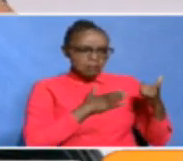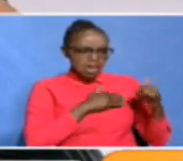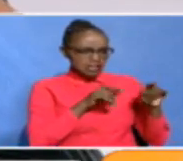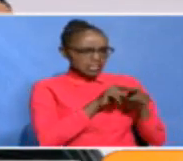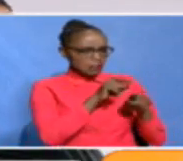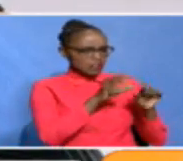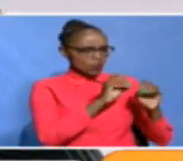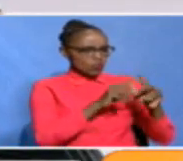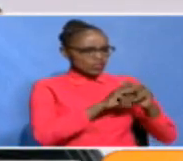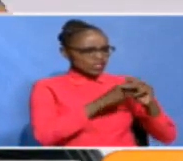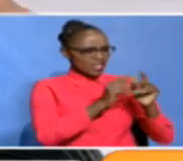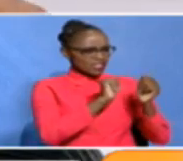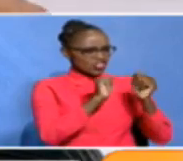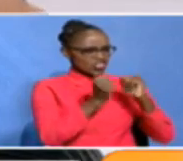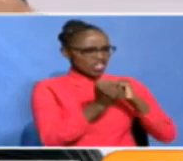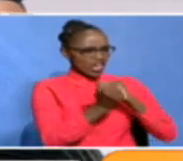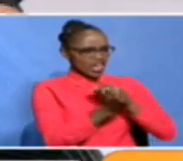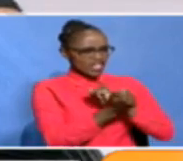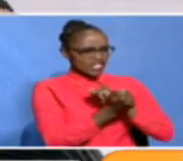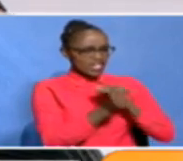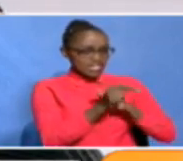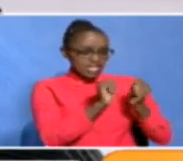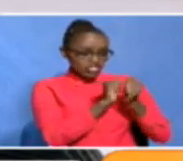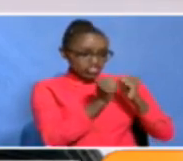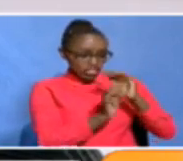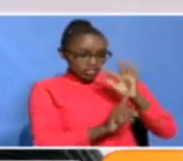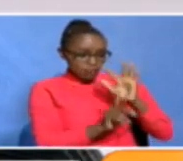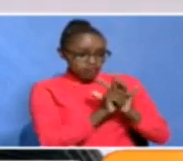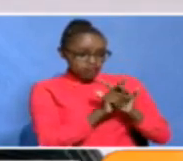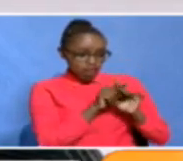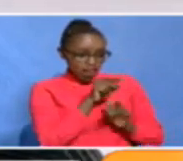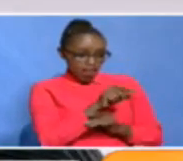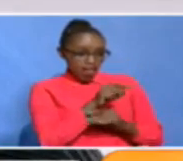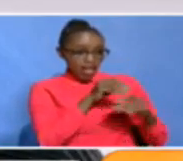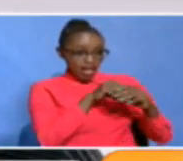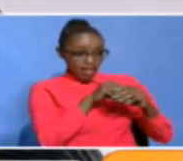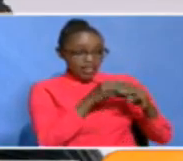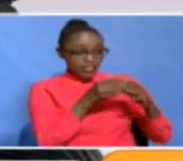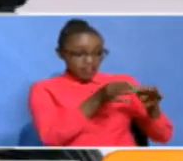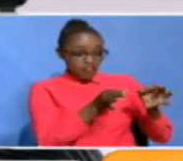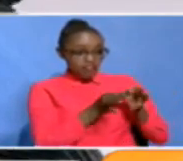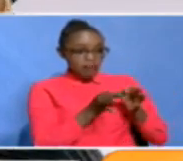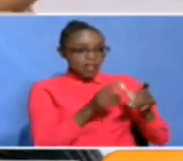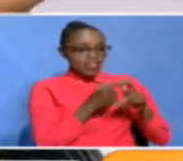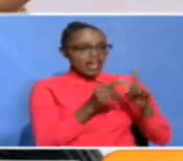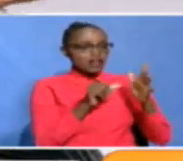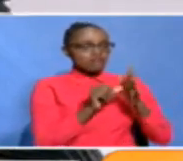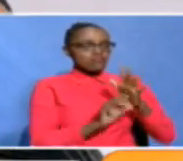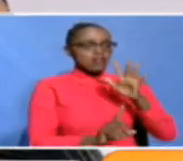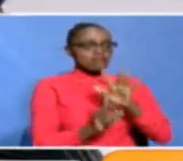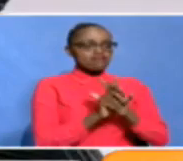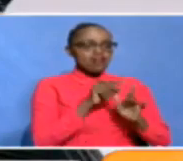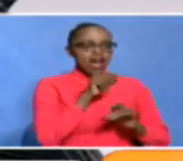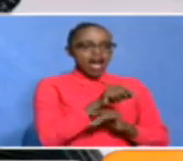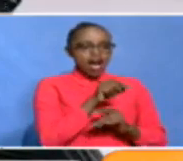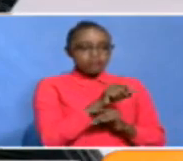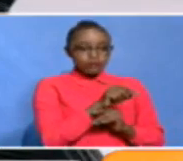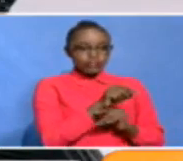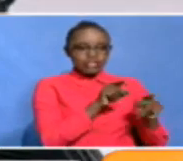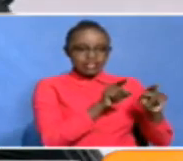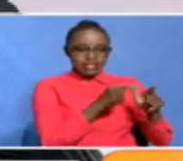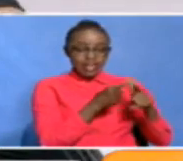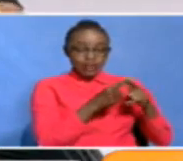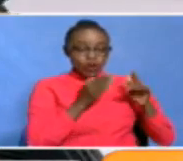hivi, ameanza kubadilika. Pale mabadiliko yanapoanza kwenye nyumba, ndio hapo shida zinapoanza, na ndio hapo unapokuta